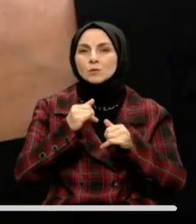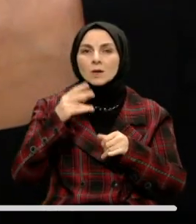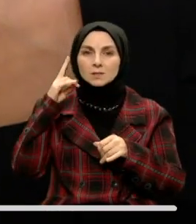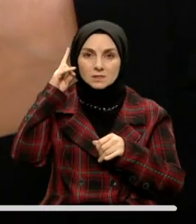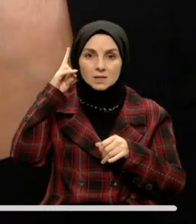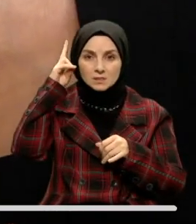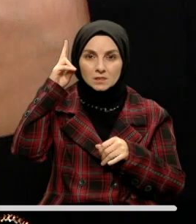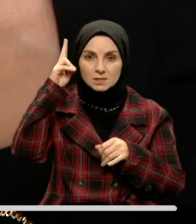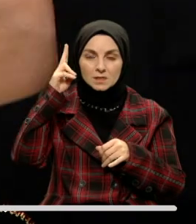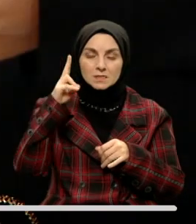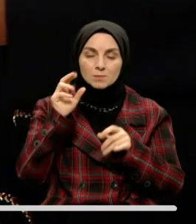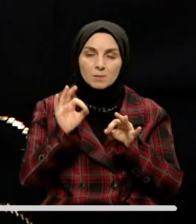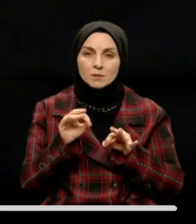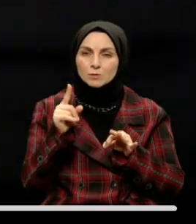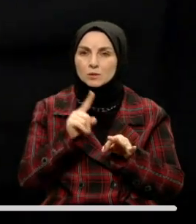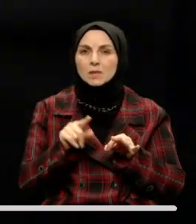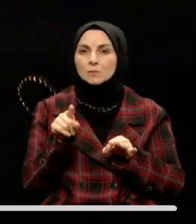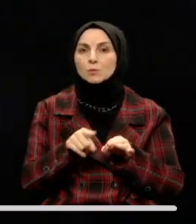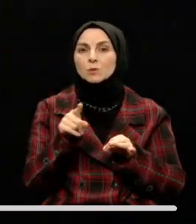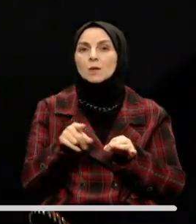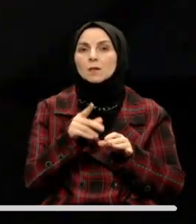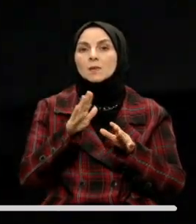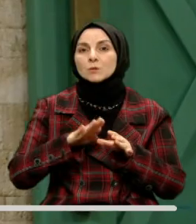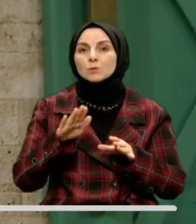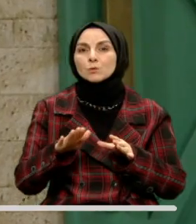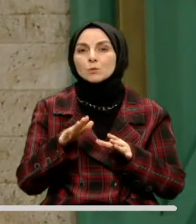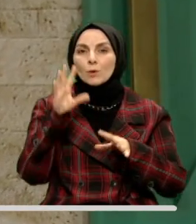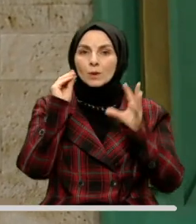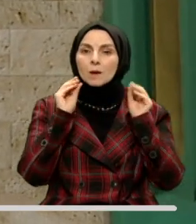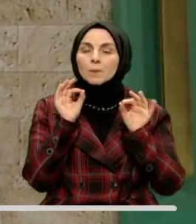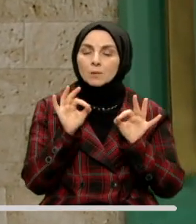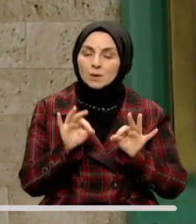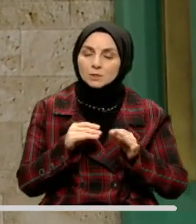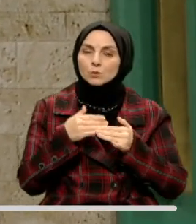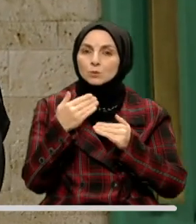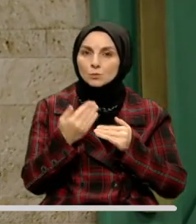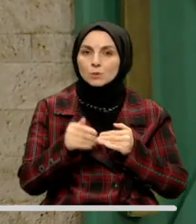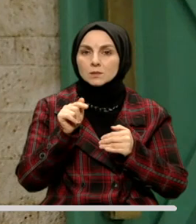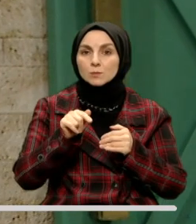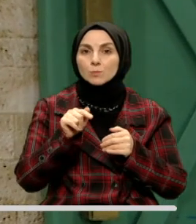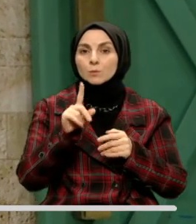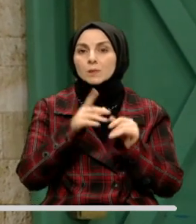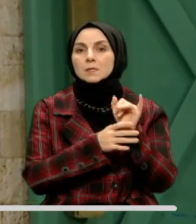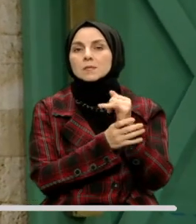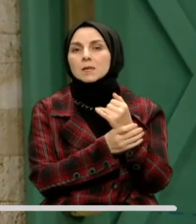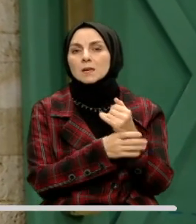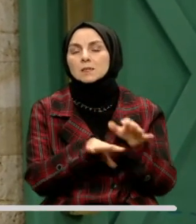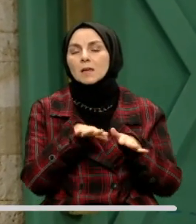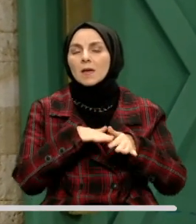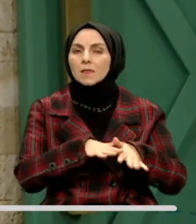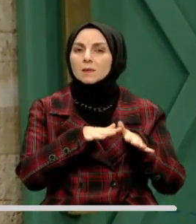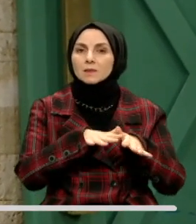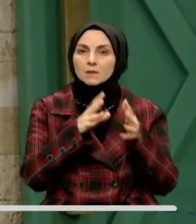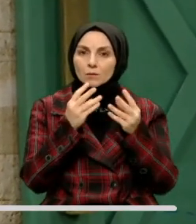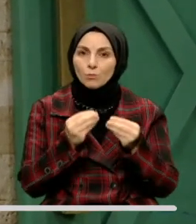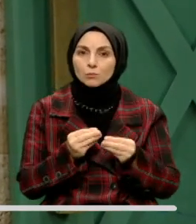başlıyoruz. İlk bunlarla çocuk ilerliyor. Sonrasında bu bir sanat etkinliği. Mesela sanat etkinliği